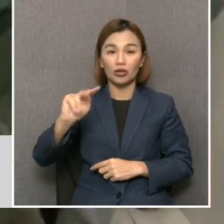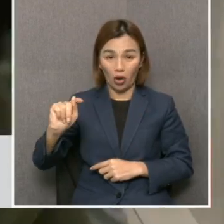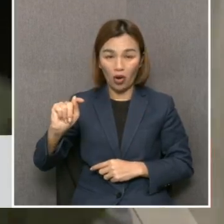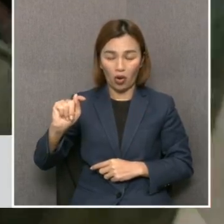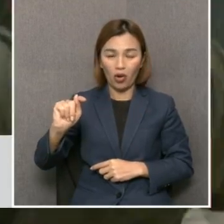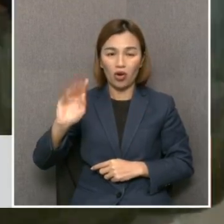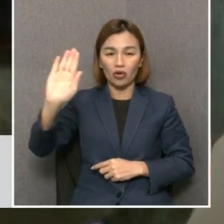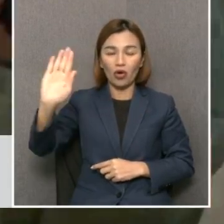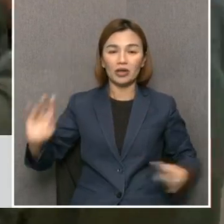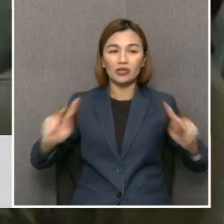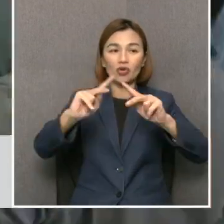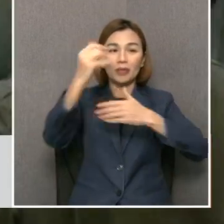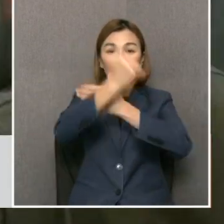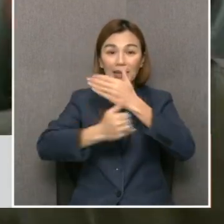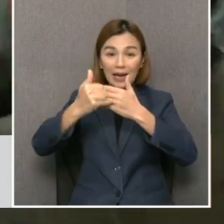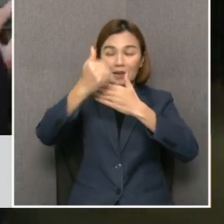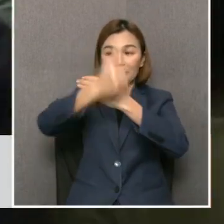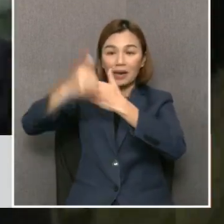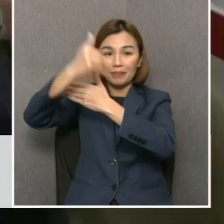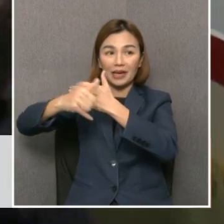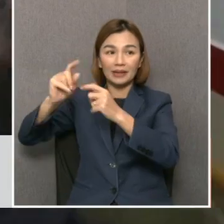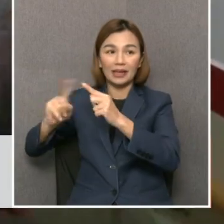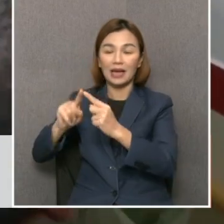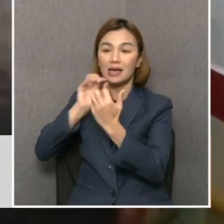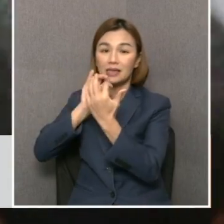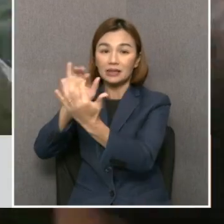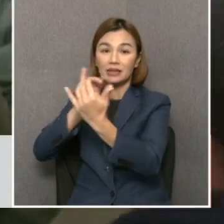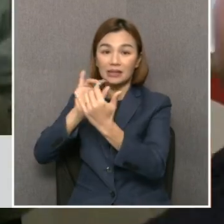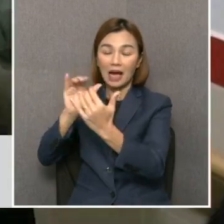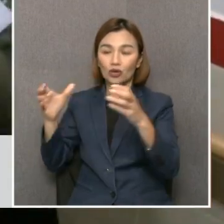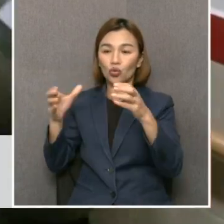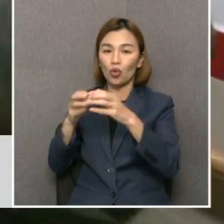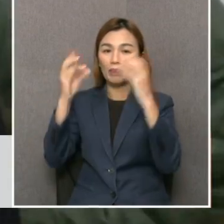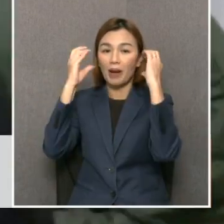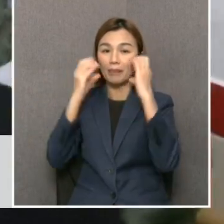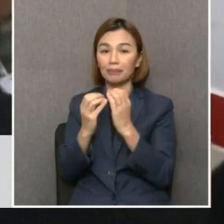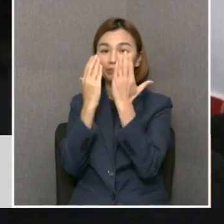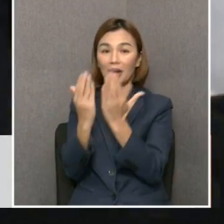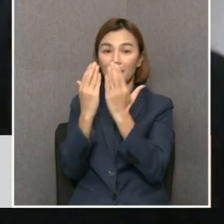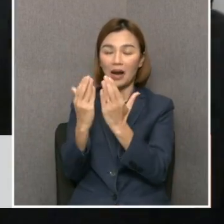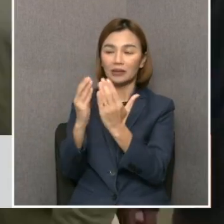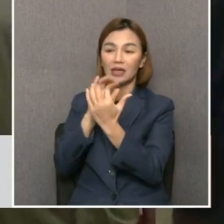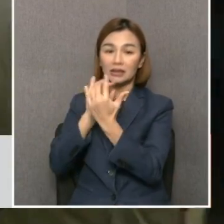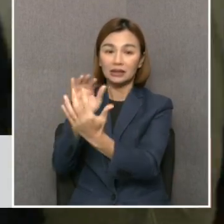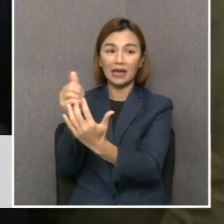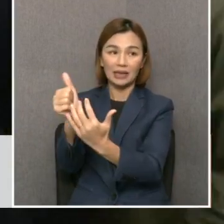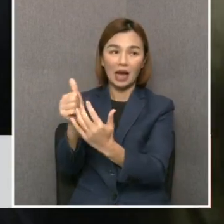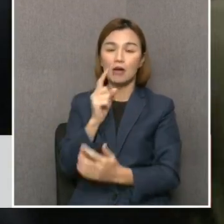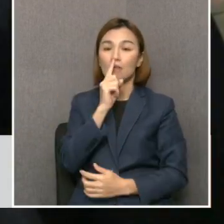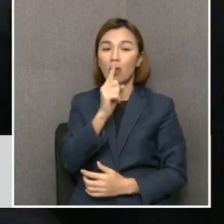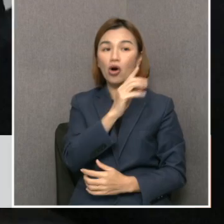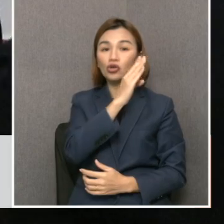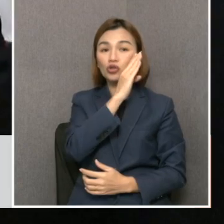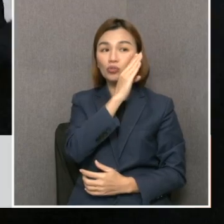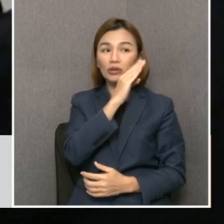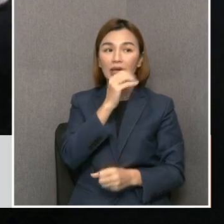างที่สามารถติดต่อสื่อสารกับกลุ่มฮามาสที่ปกครองฉนวนกาซาได้พร้อมกับระบุว่าถ้าหากเรา